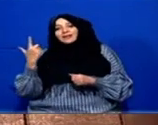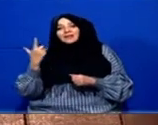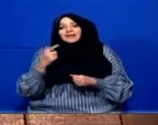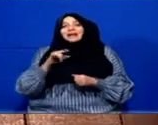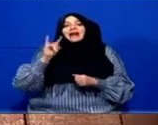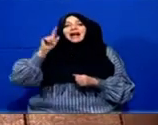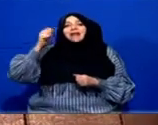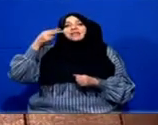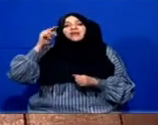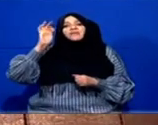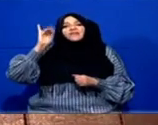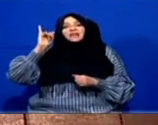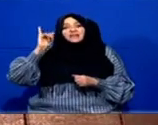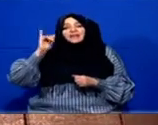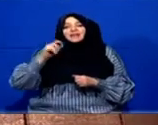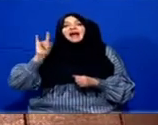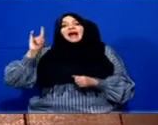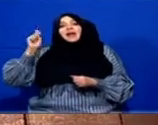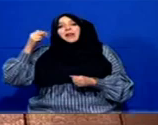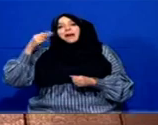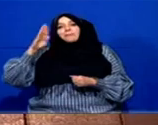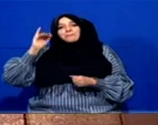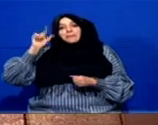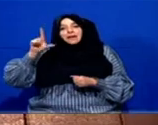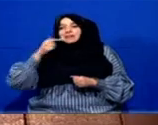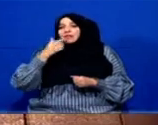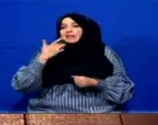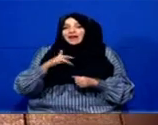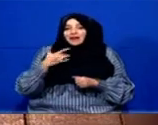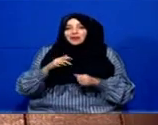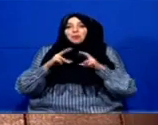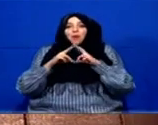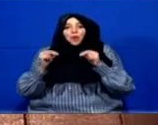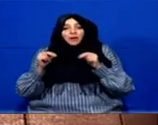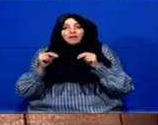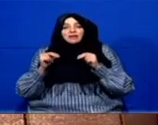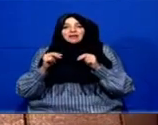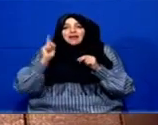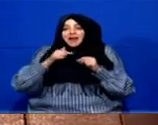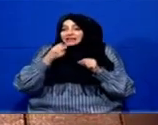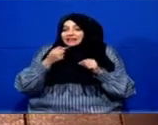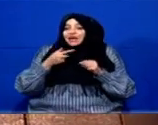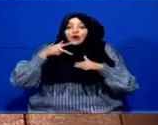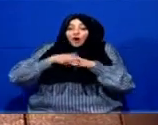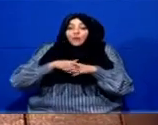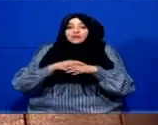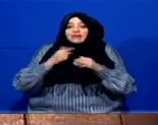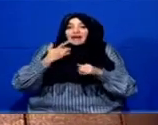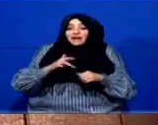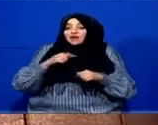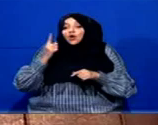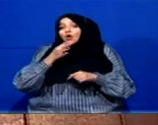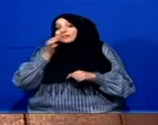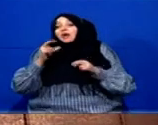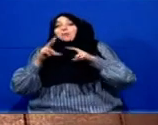الحنفيه والحنابله المراد به هي هي الحيض ولهم ادله في ذلك هناك من اعتمد ادله